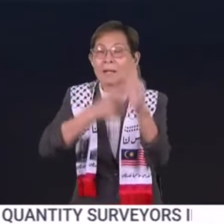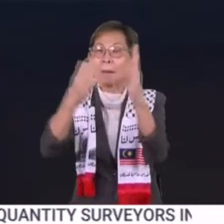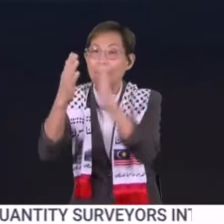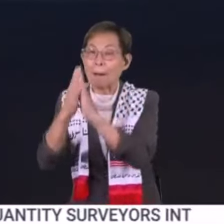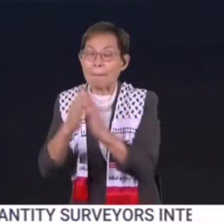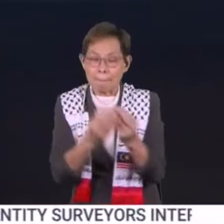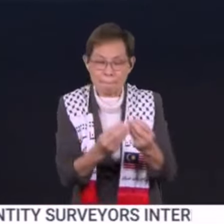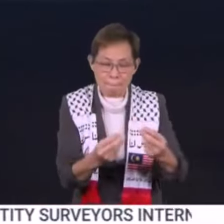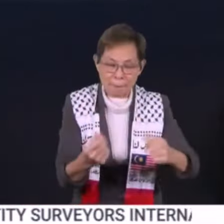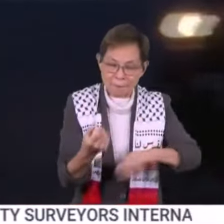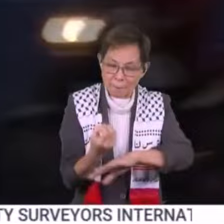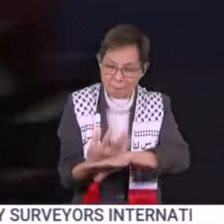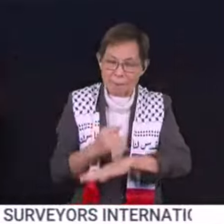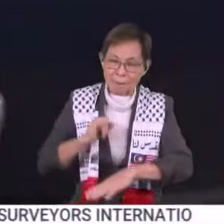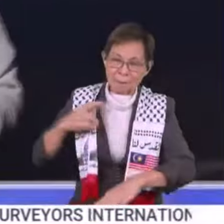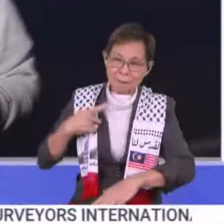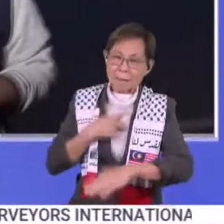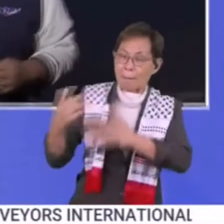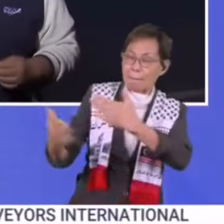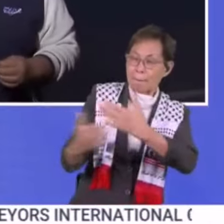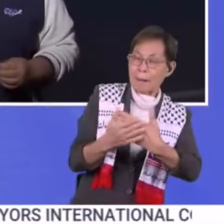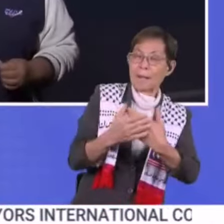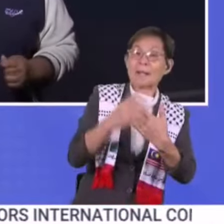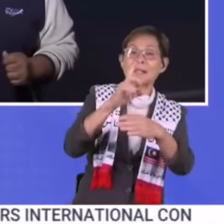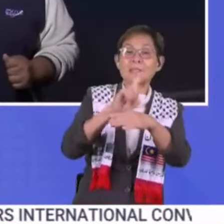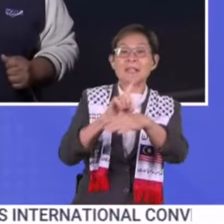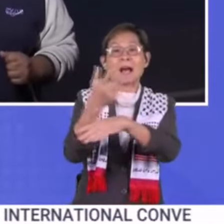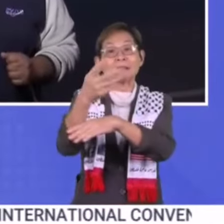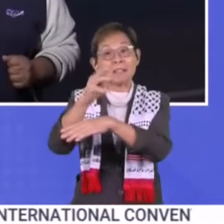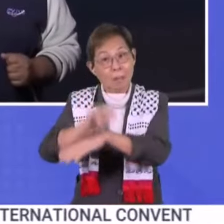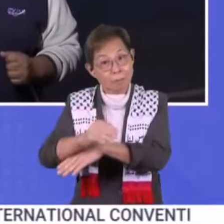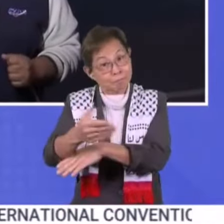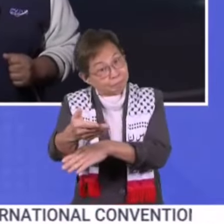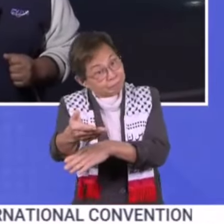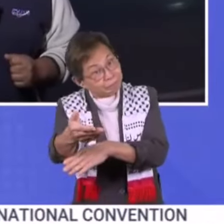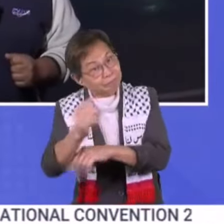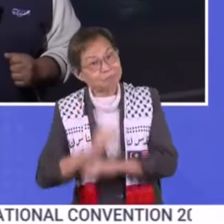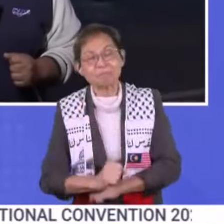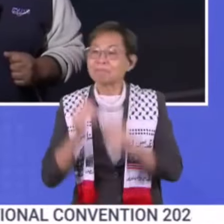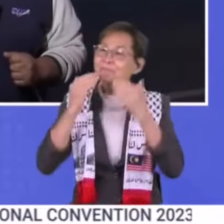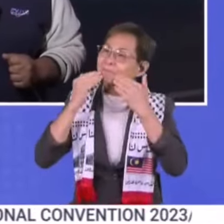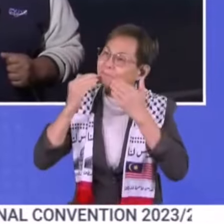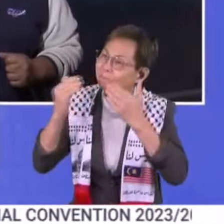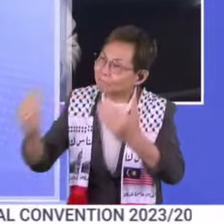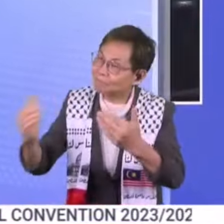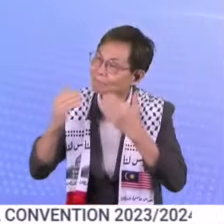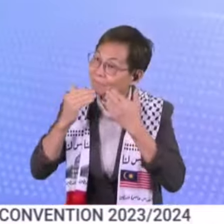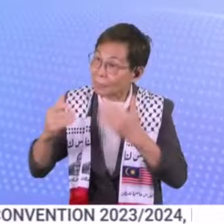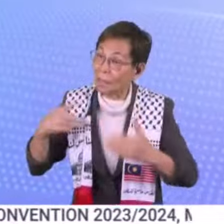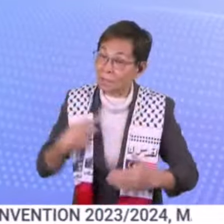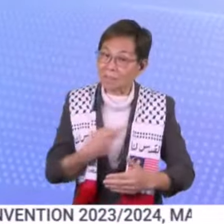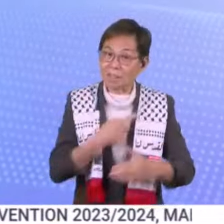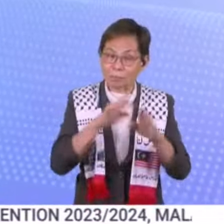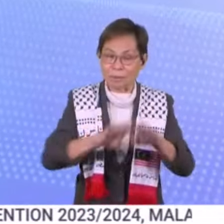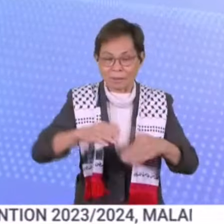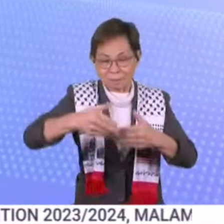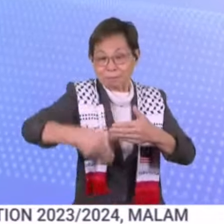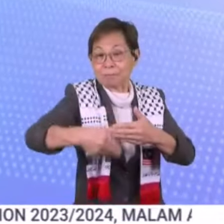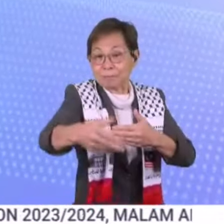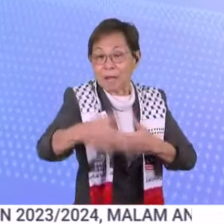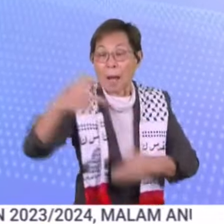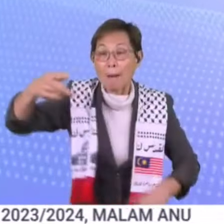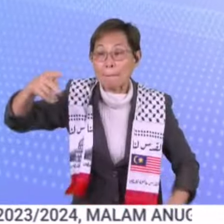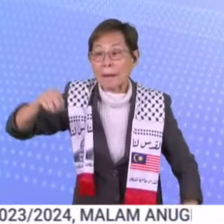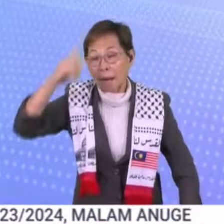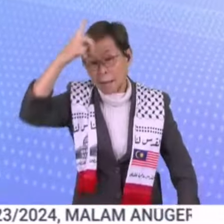Bandar Pasir Mas. Kita kembali ke Azam di Angkasa Puri. Silakan Azam. Baik, terima kasih Atika. Kita ke perkembangan seterusnya.